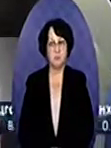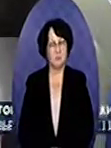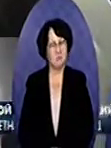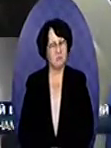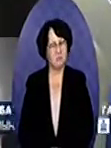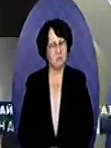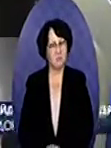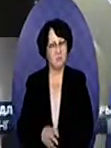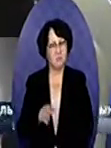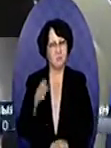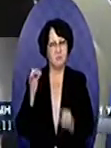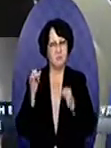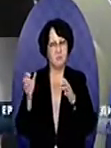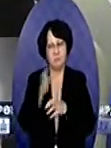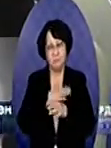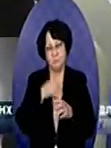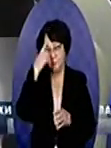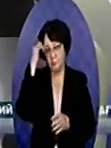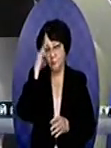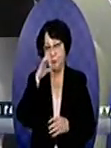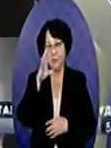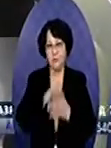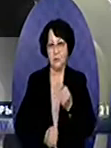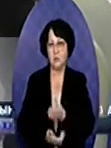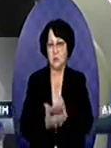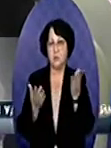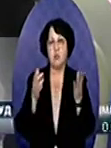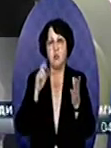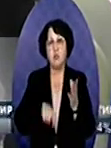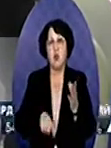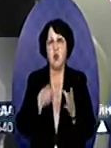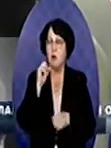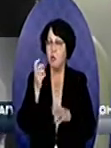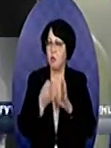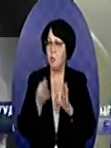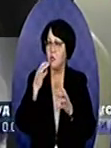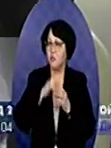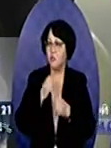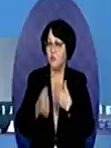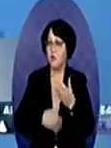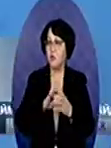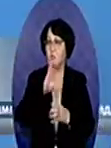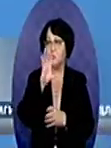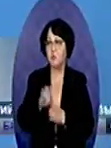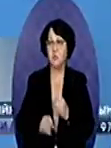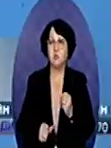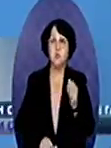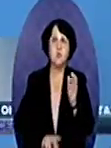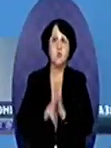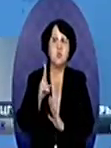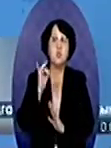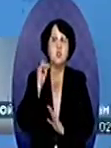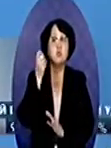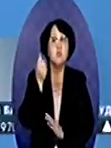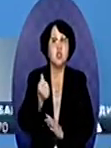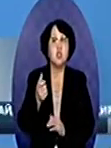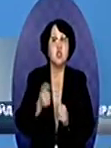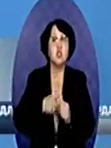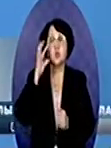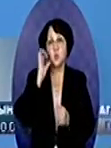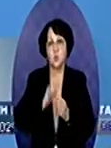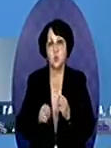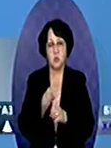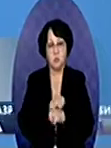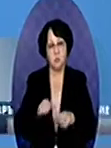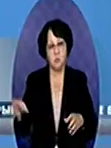Онлайн платформыг манай улс санхүүжүүлж энэ ондоо хэрэглээнд нэвтрүүлэх юм байна. Ингэснээр олон улсаас босгосон их мөнгөөр хин юу хийснийг эргэн бүр